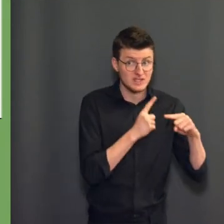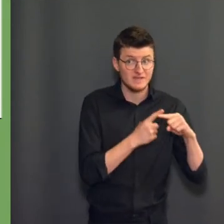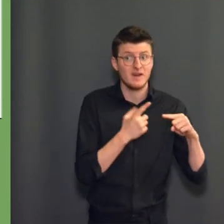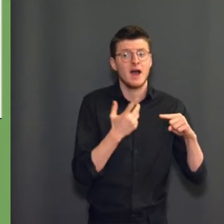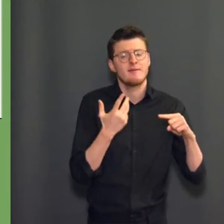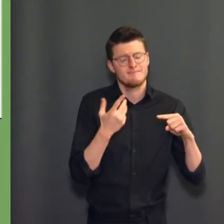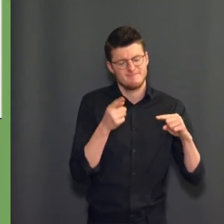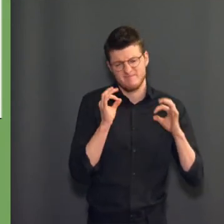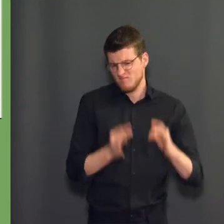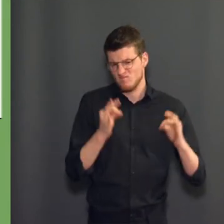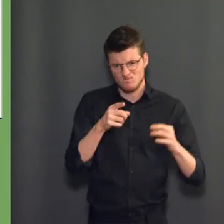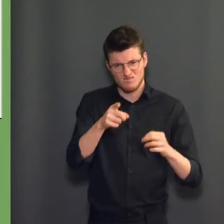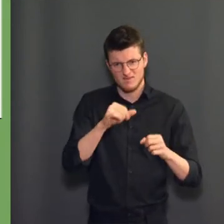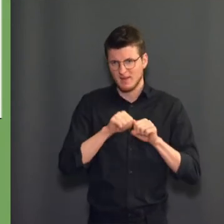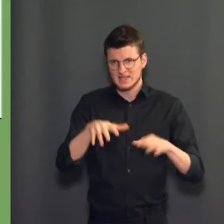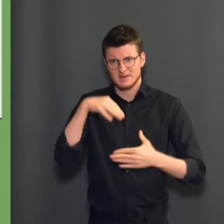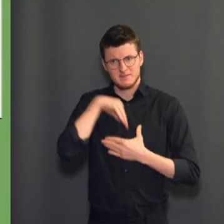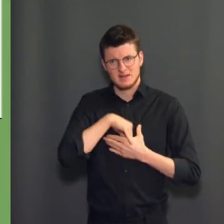gang gezet.